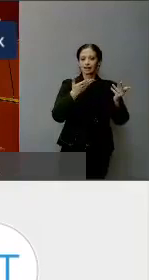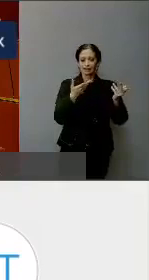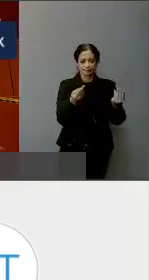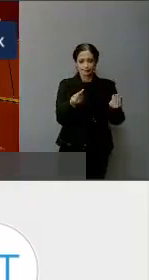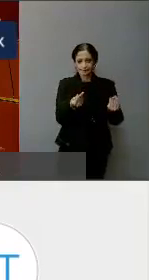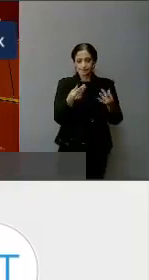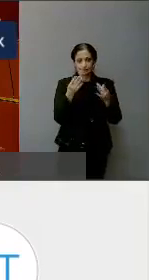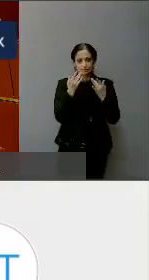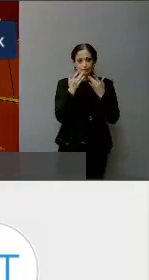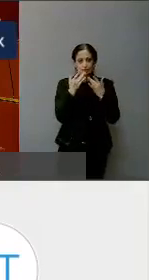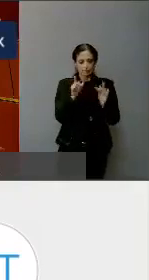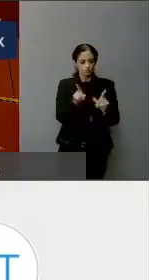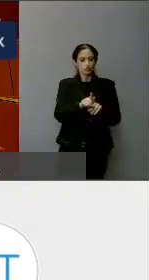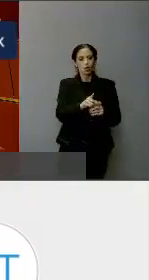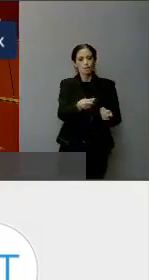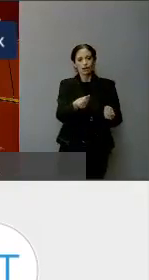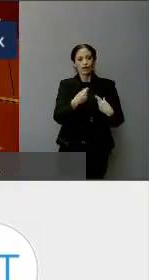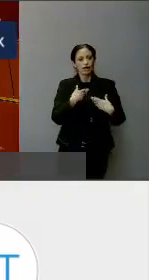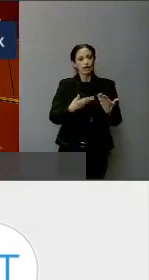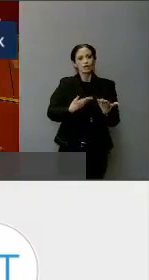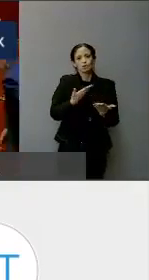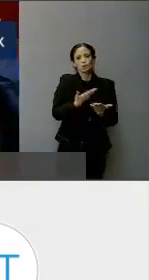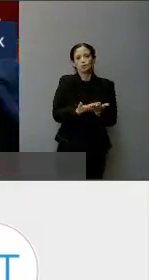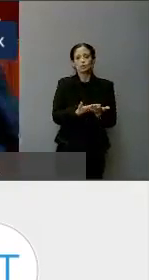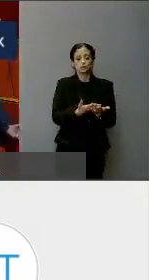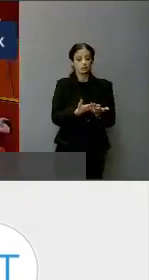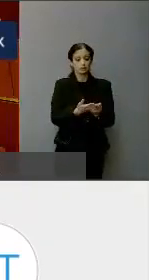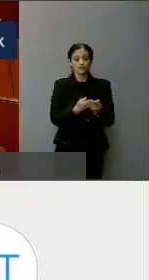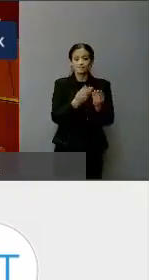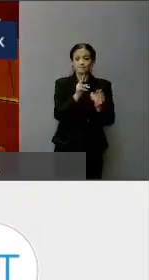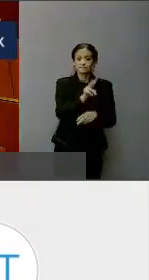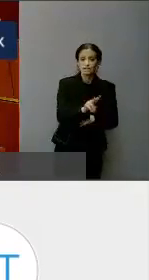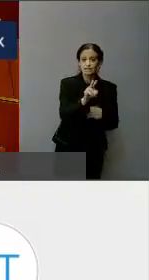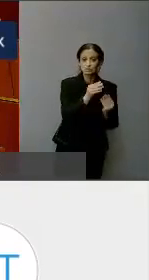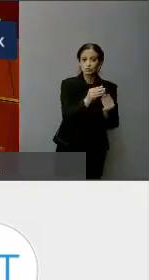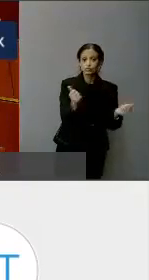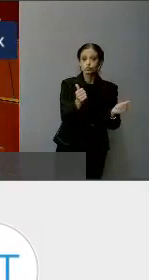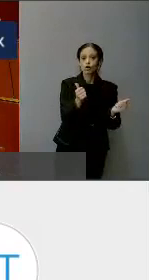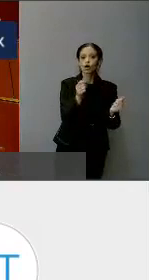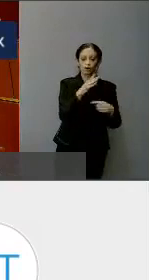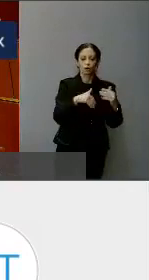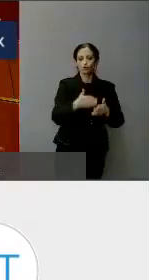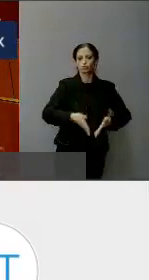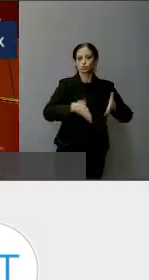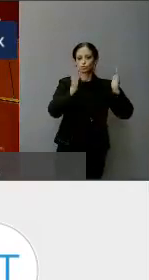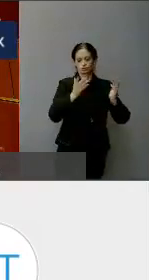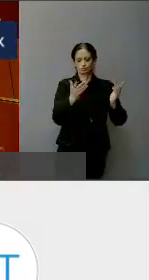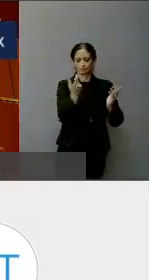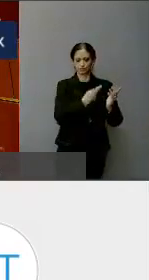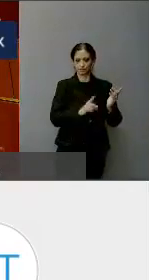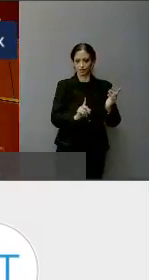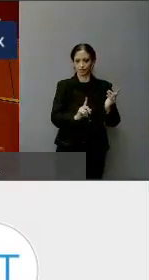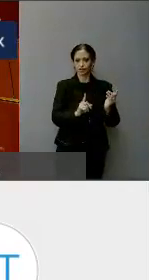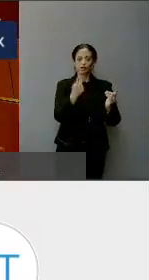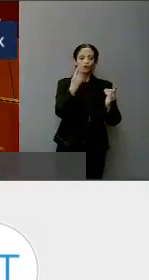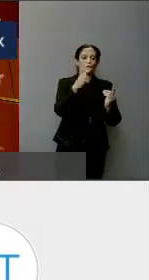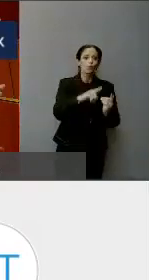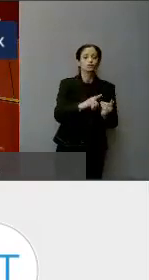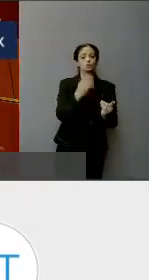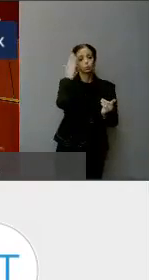come se fosse un la soluzione ai problemi di mesi ma non è la soluzione i problemi di questa purtroppo è un favore enorme a un imprenditore